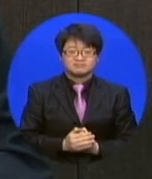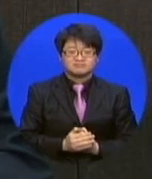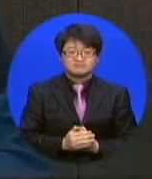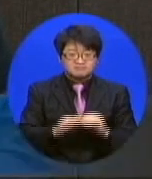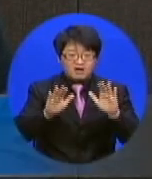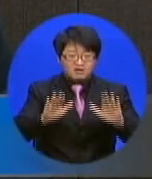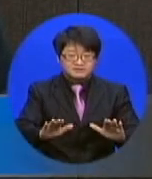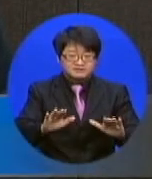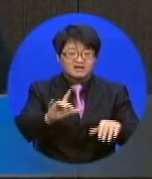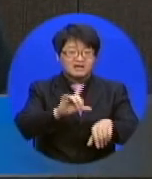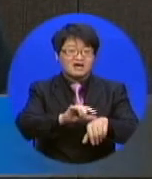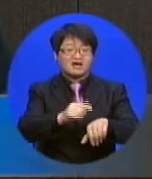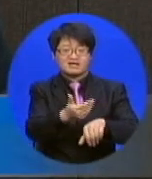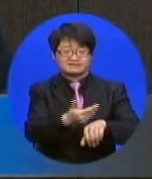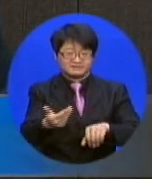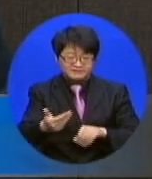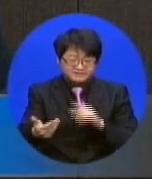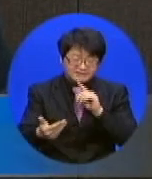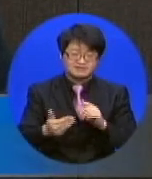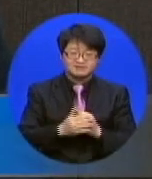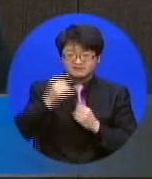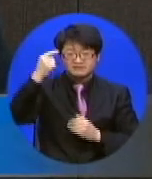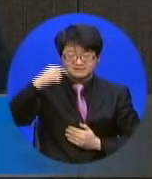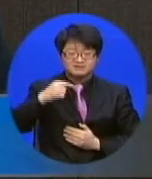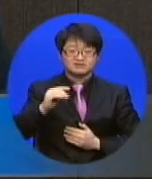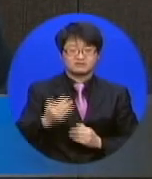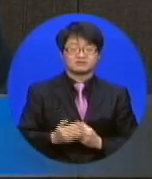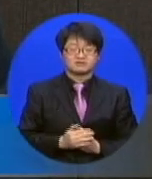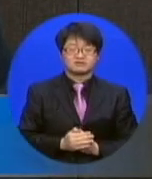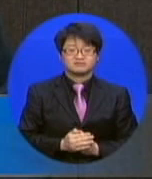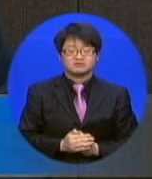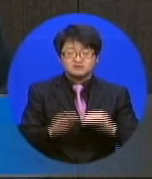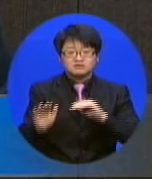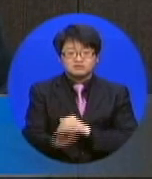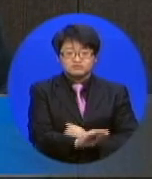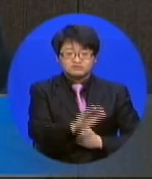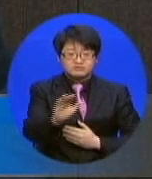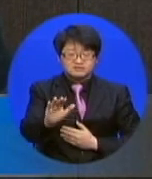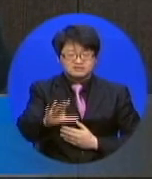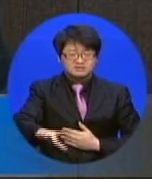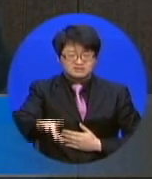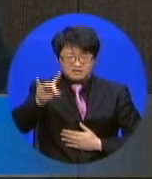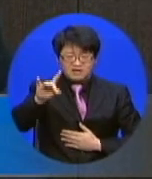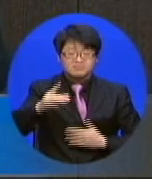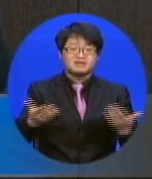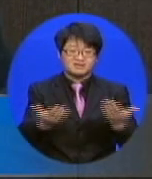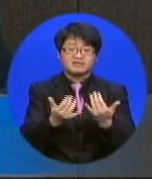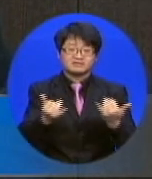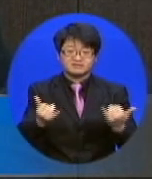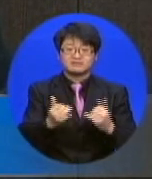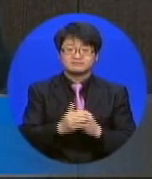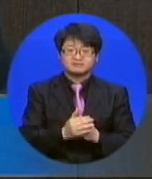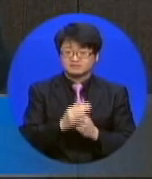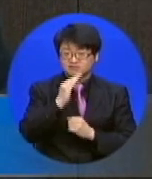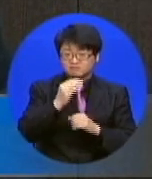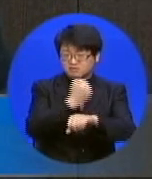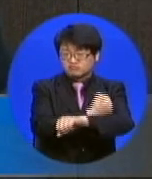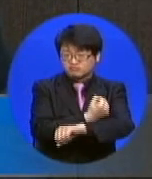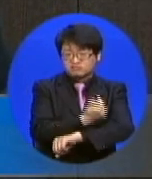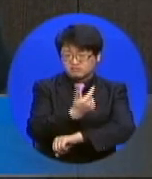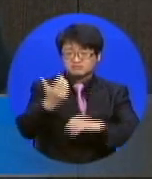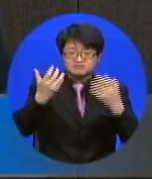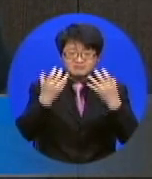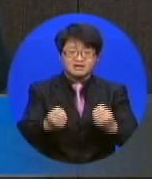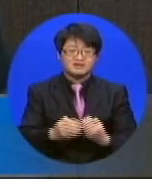어느새 세월이 이렇게 흘렀다는 것을 느끼게 하면서 우리 그때 초창기의 직원들은 정말 고생은 많이